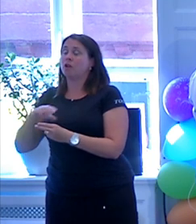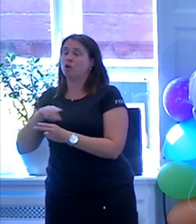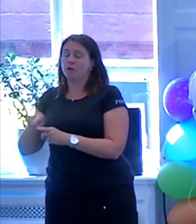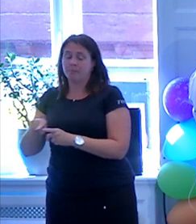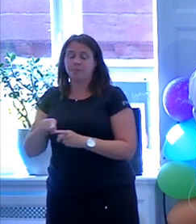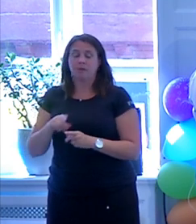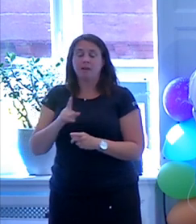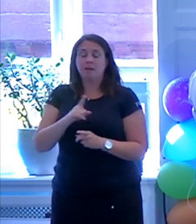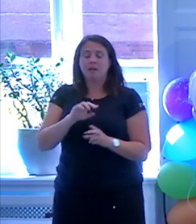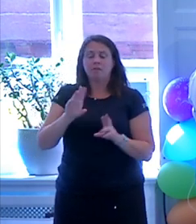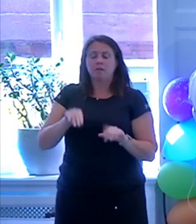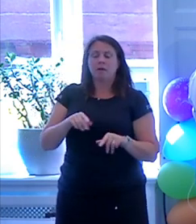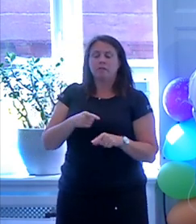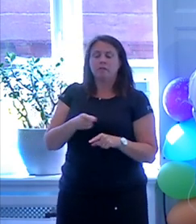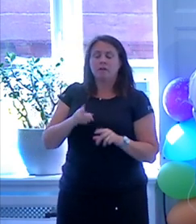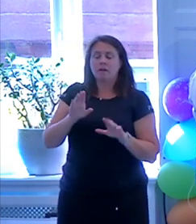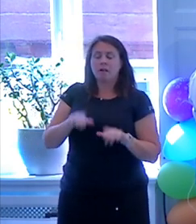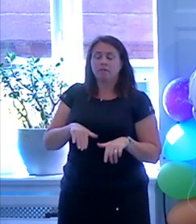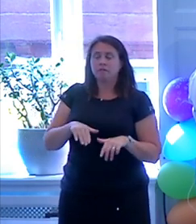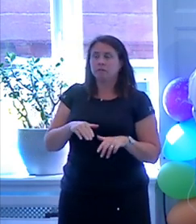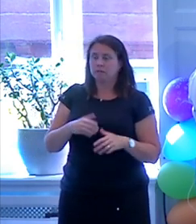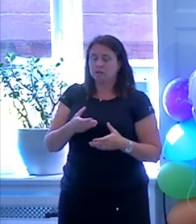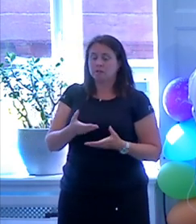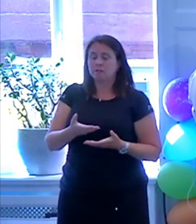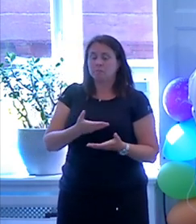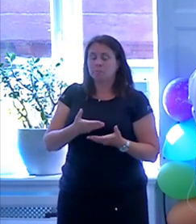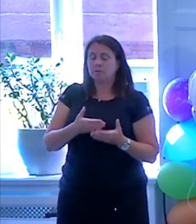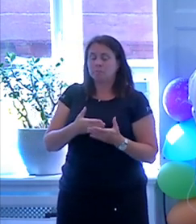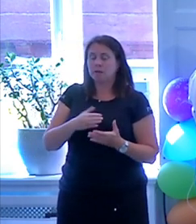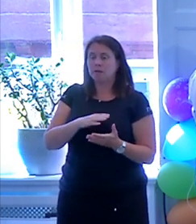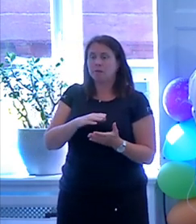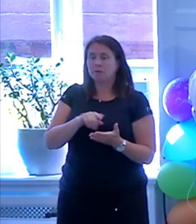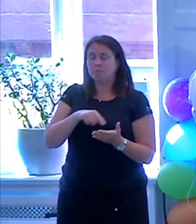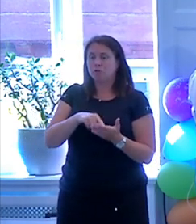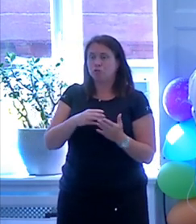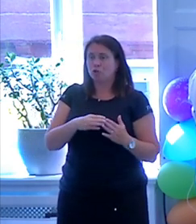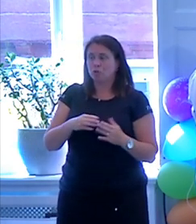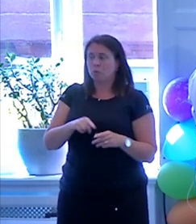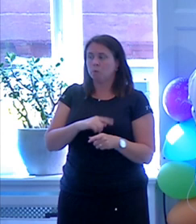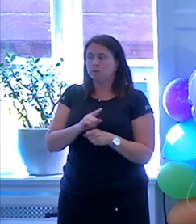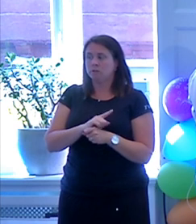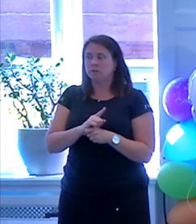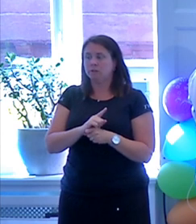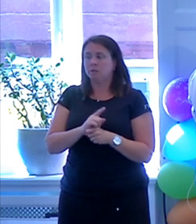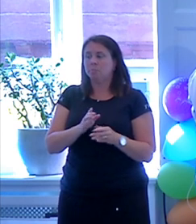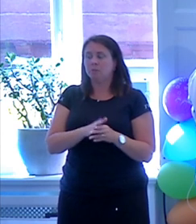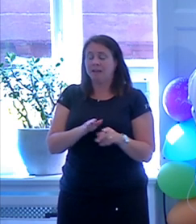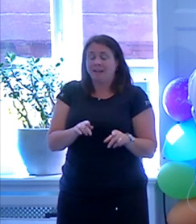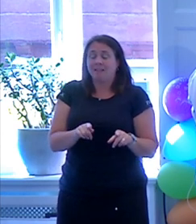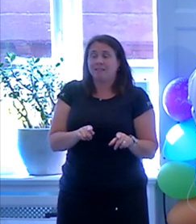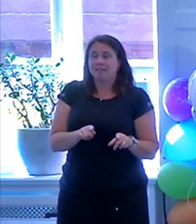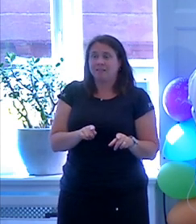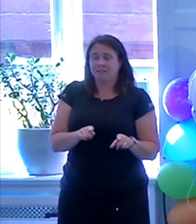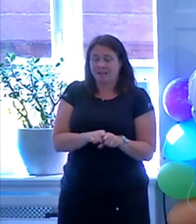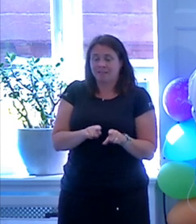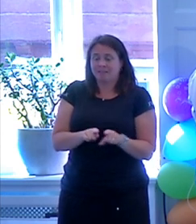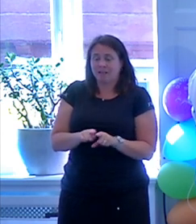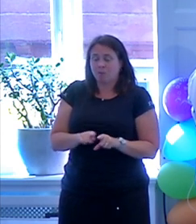ett fruktbärande samarbete med Malmö stad länge, i och med de här täta och nära